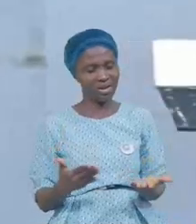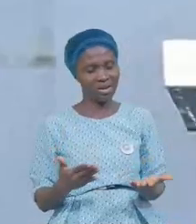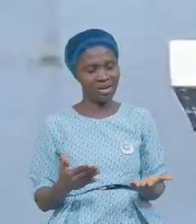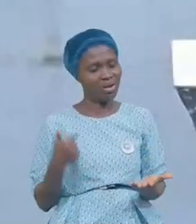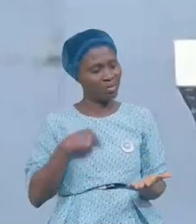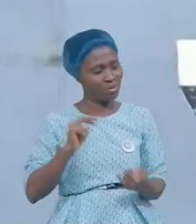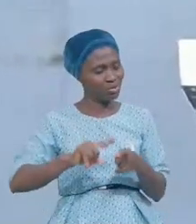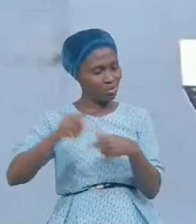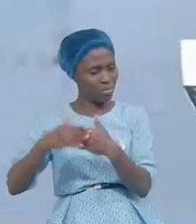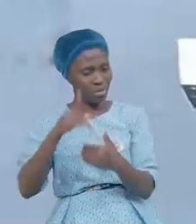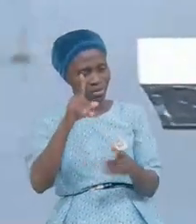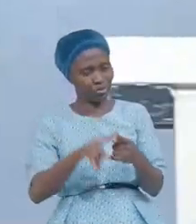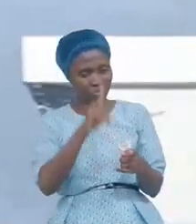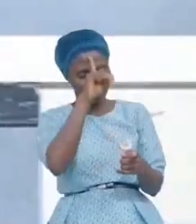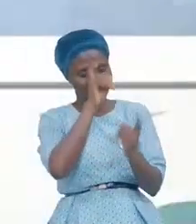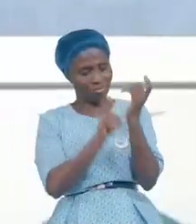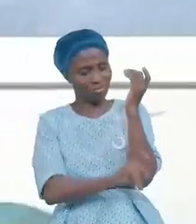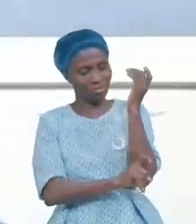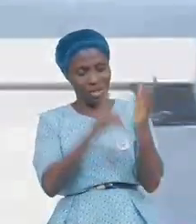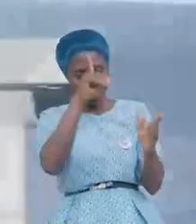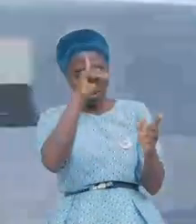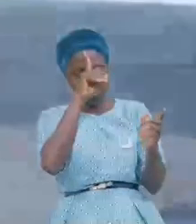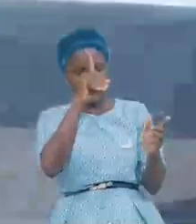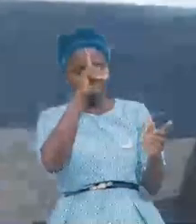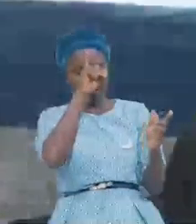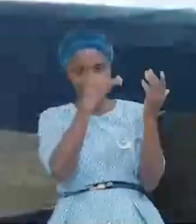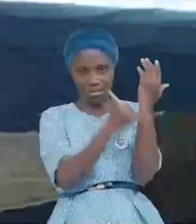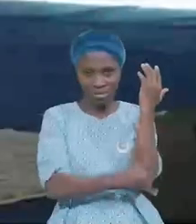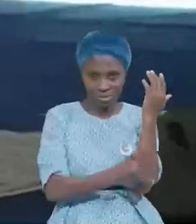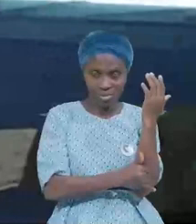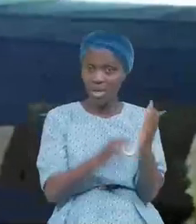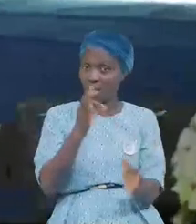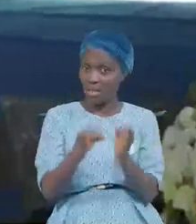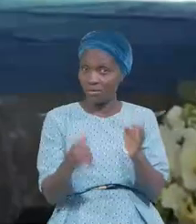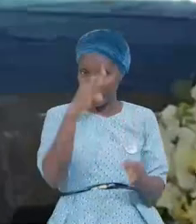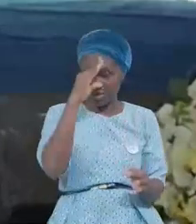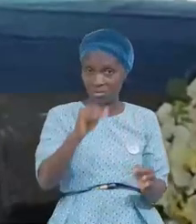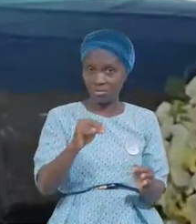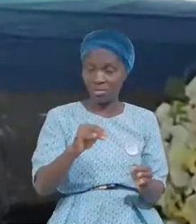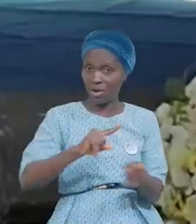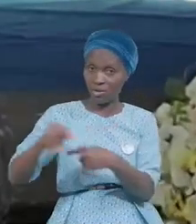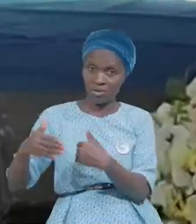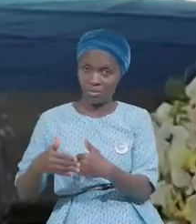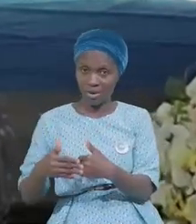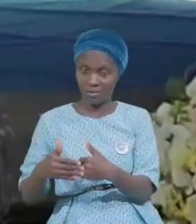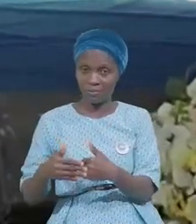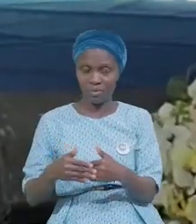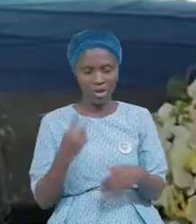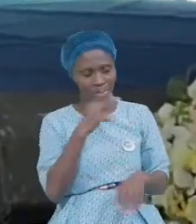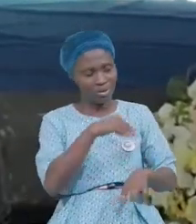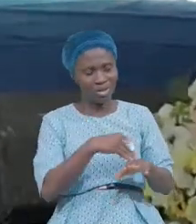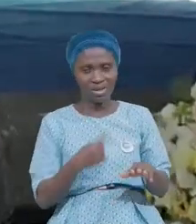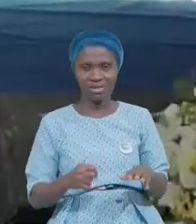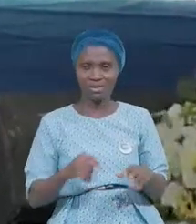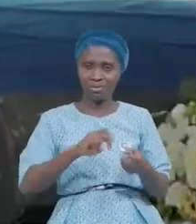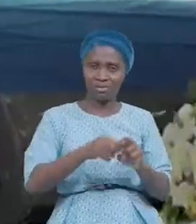se retire? Regardez les défis. Oh, la confédération des Cananéens.